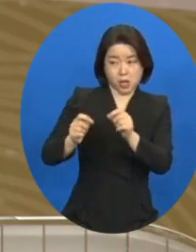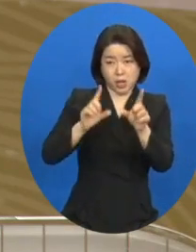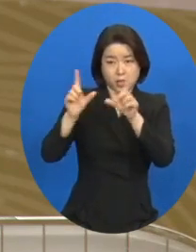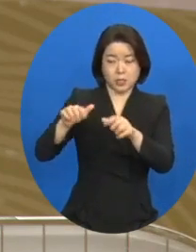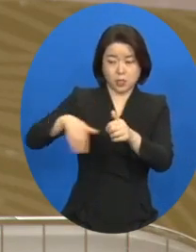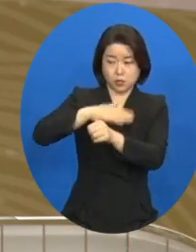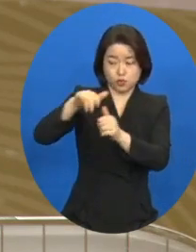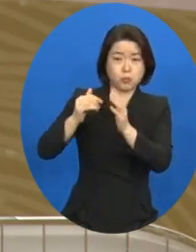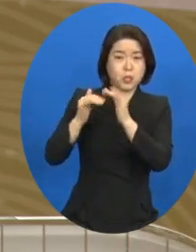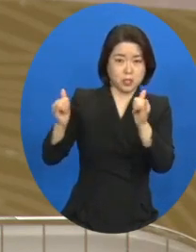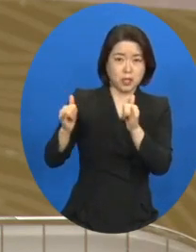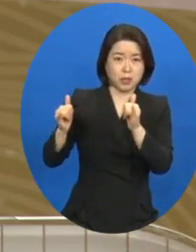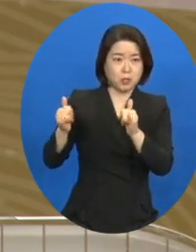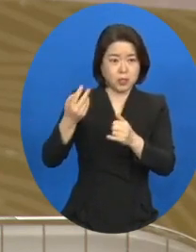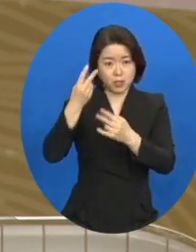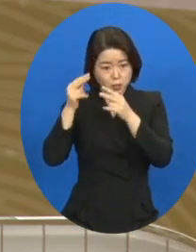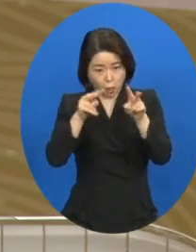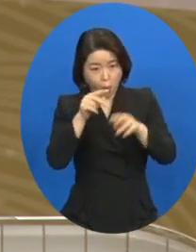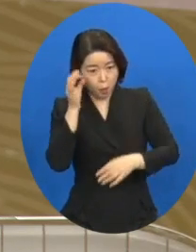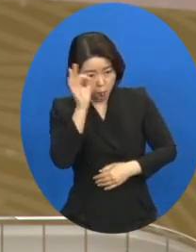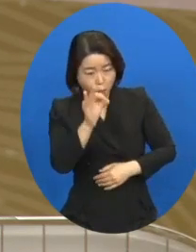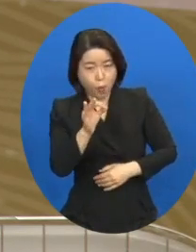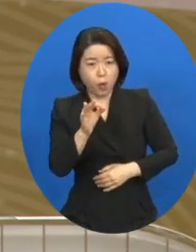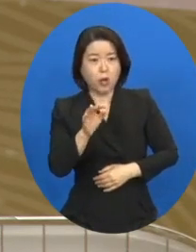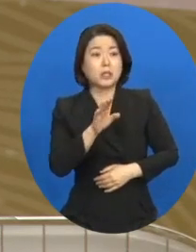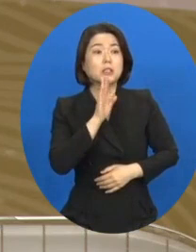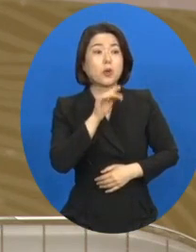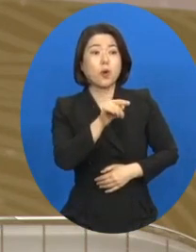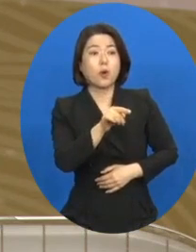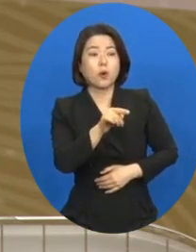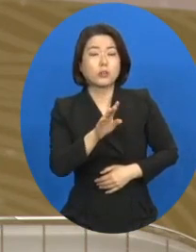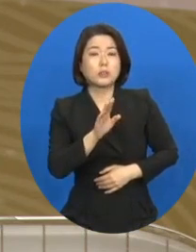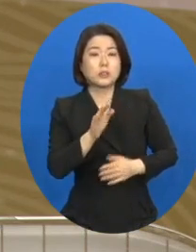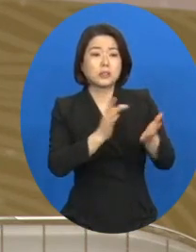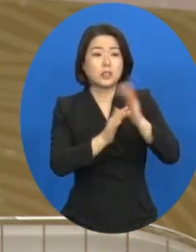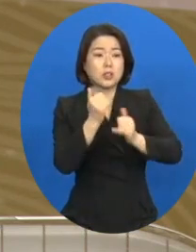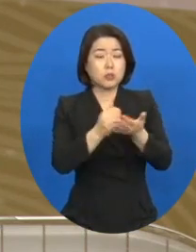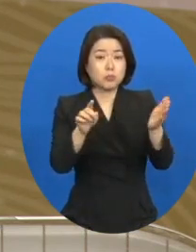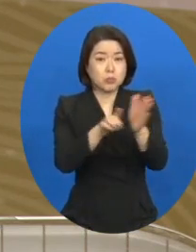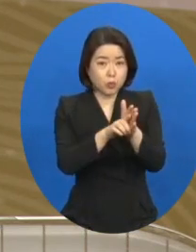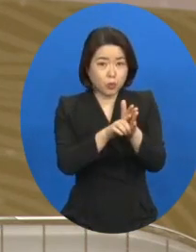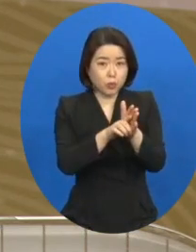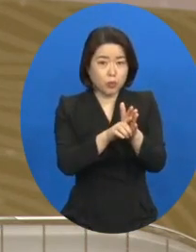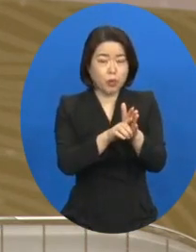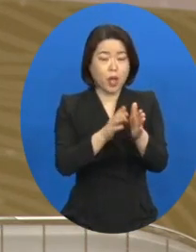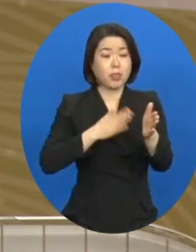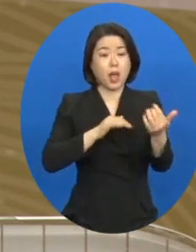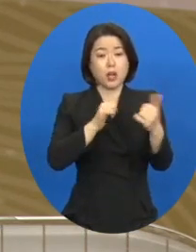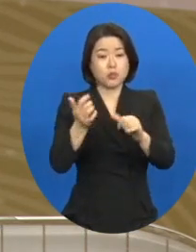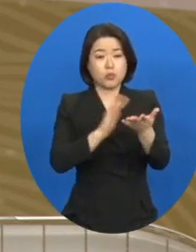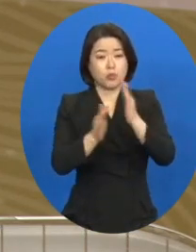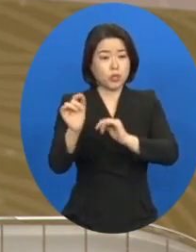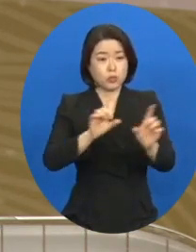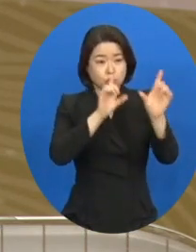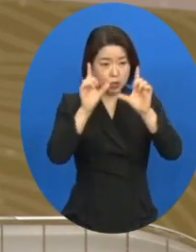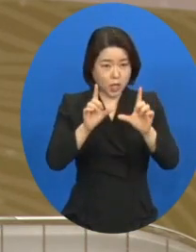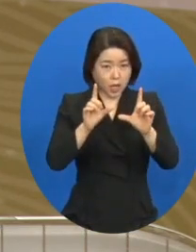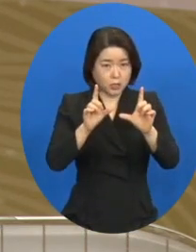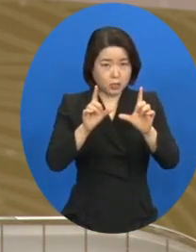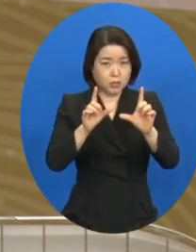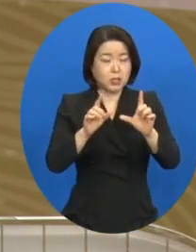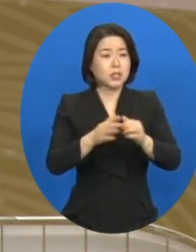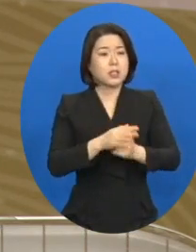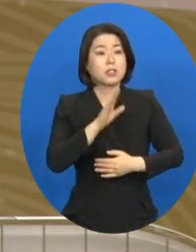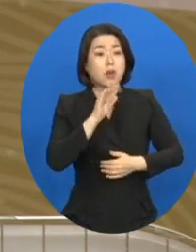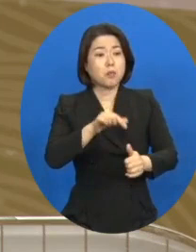주변의 사람이 여러분이 진짜 예수님 믿고 나는 죽고 예수로 사는